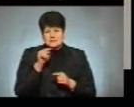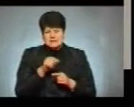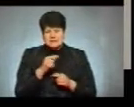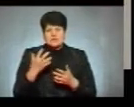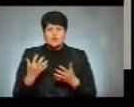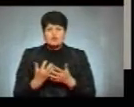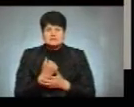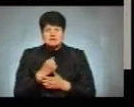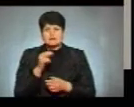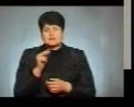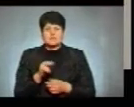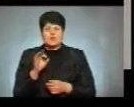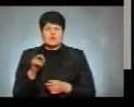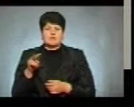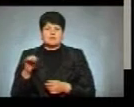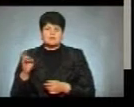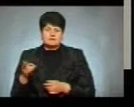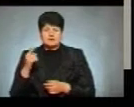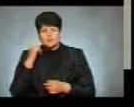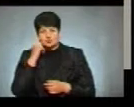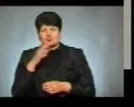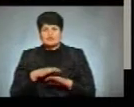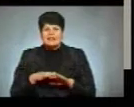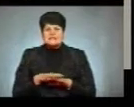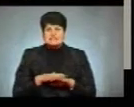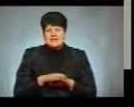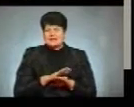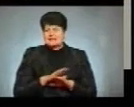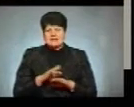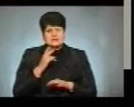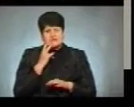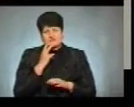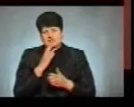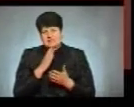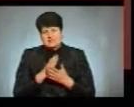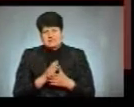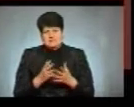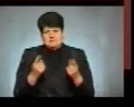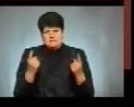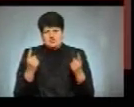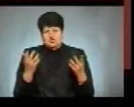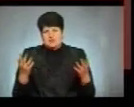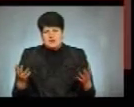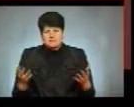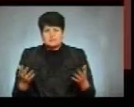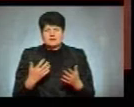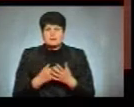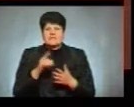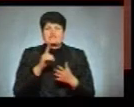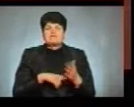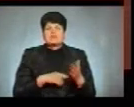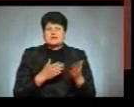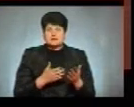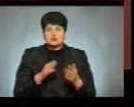досягнення Петра Олексійовича, на думку населення, не завжди є такими масштабними. От, наприклад, Віра, так,